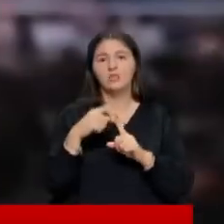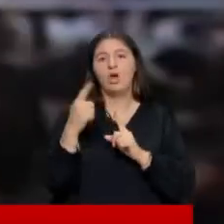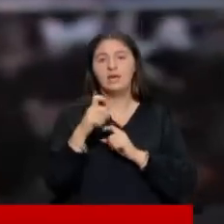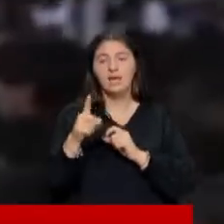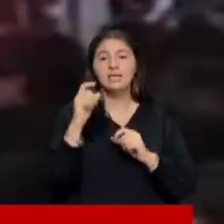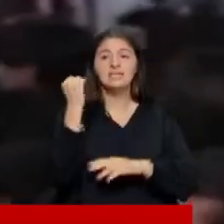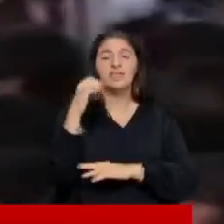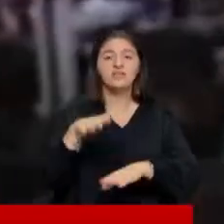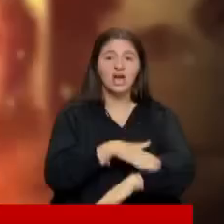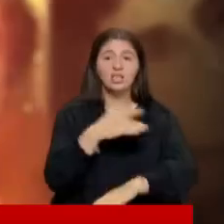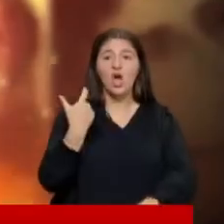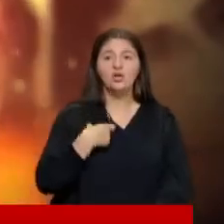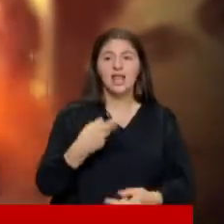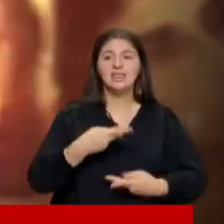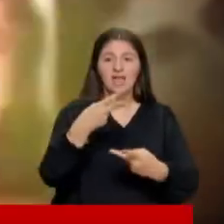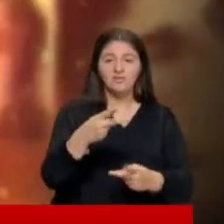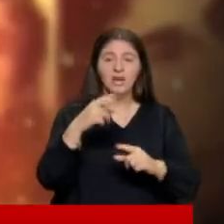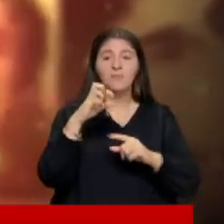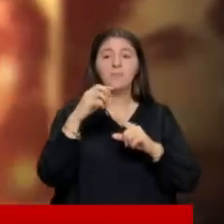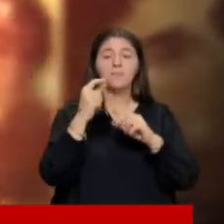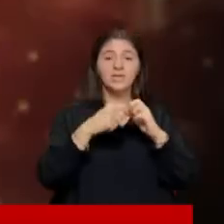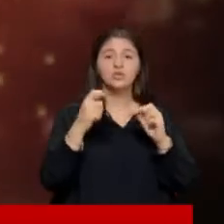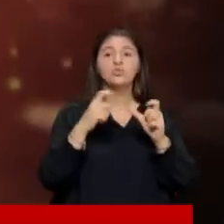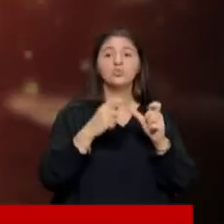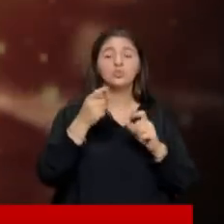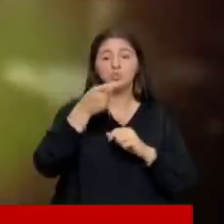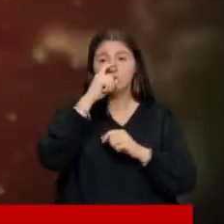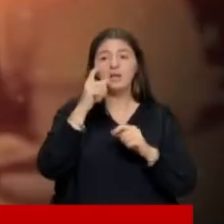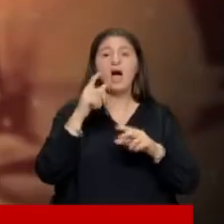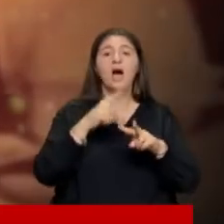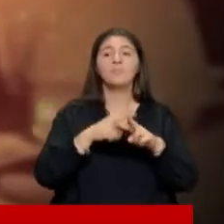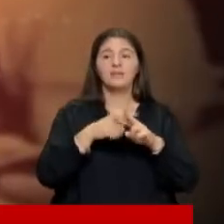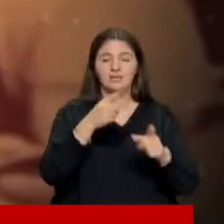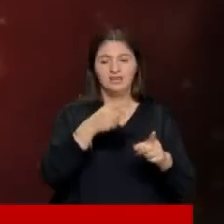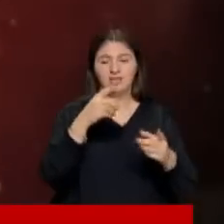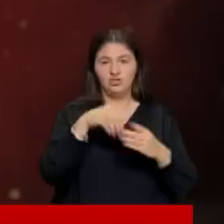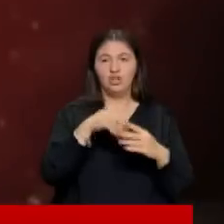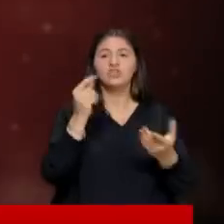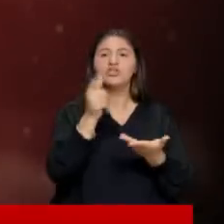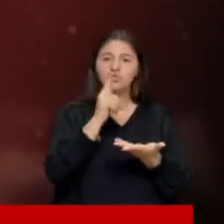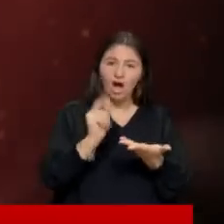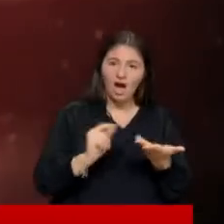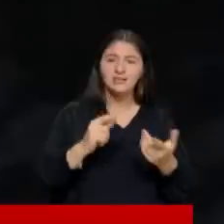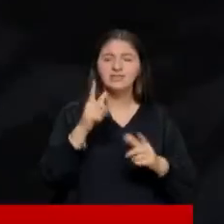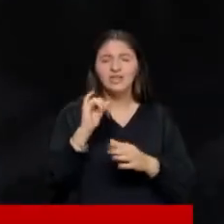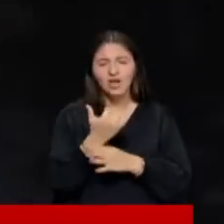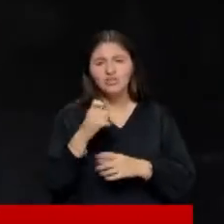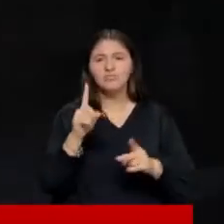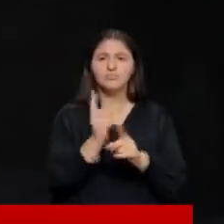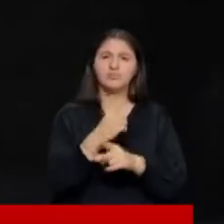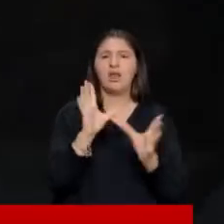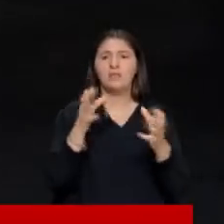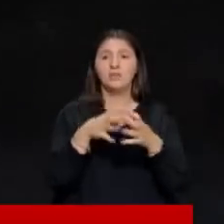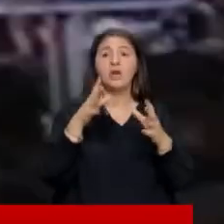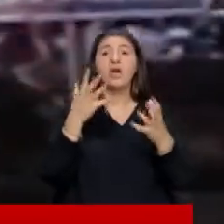Temmuz ayında Sivas valisinin özel davetiyle Pir Sultan Abdal şenlikleri için sivastaydı şair yazar sanatçı ve Aydınlar kalabalık bir